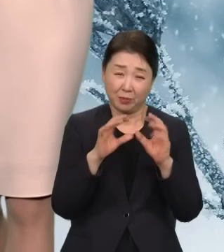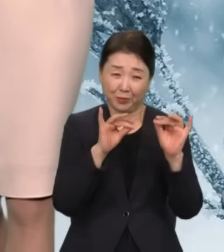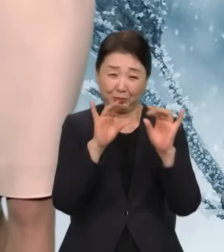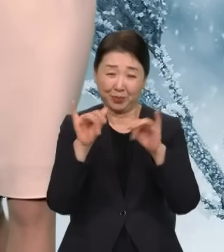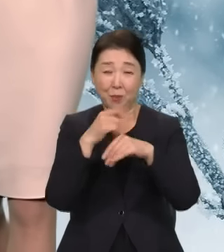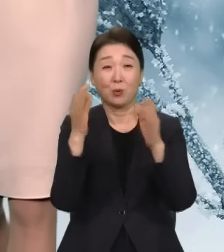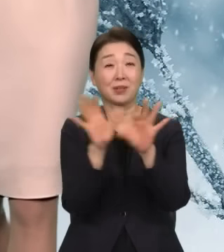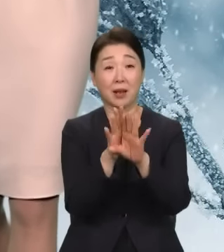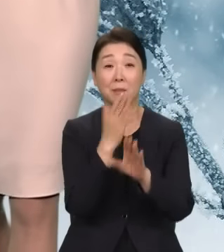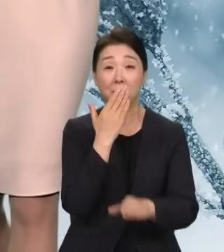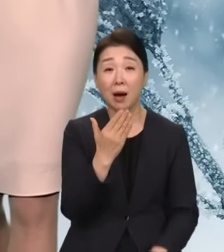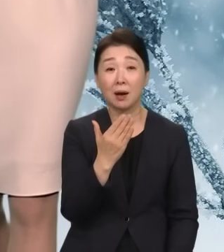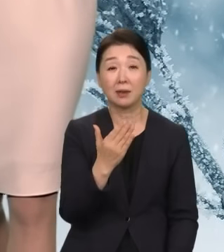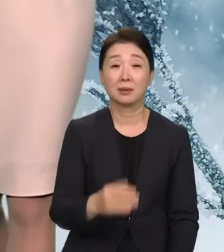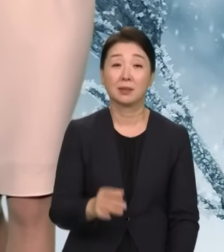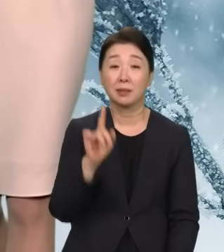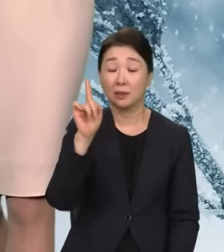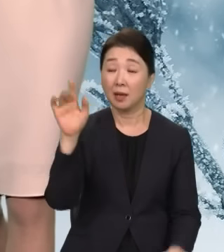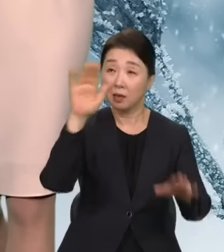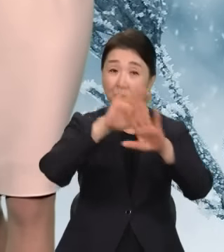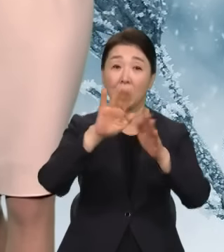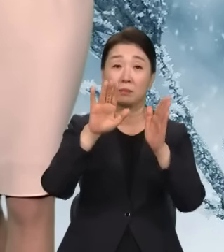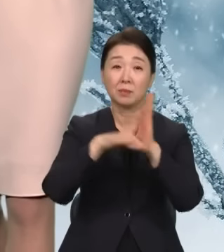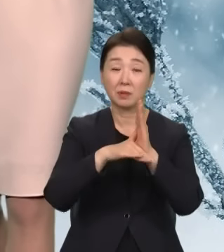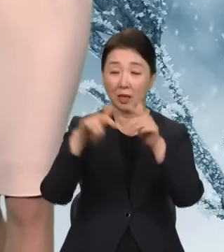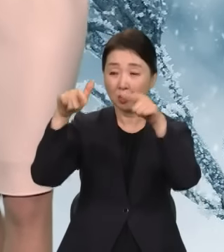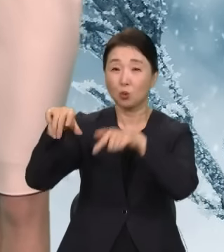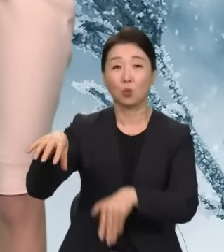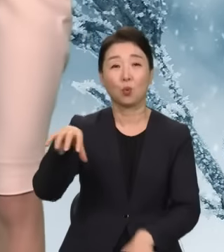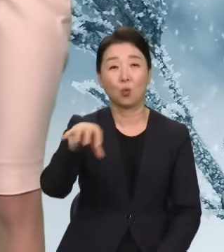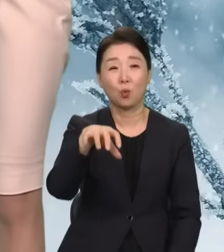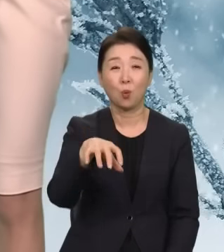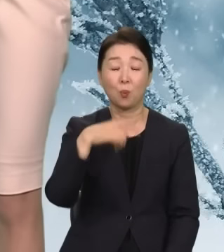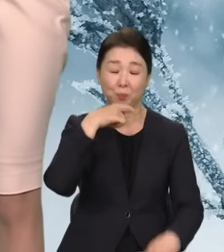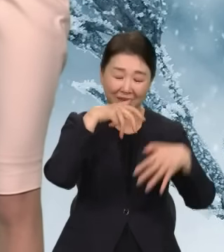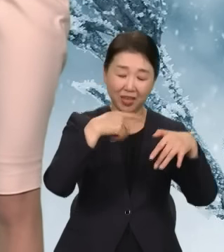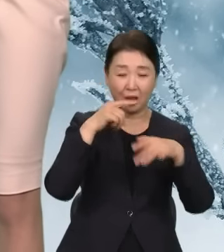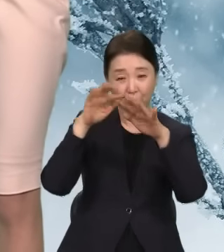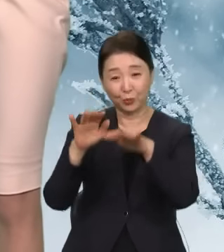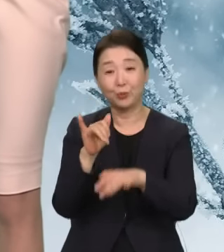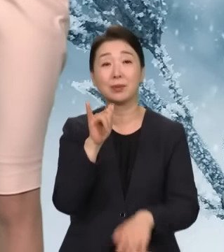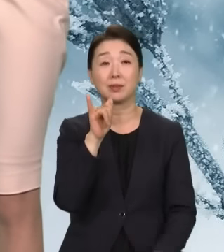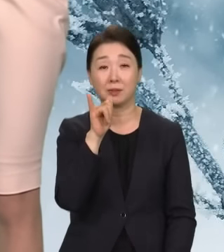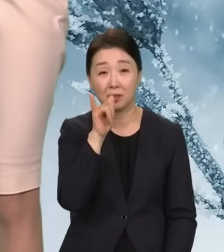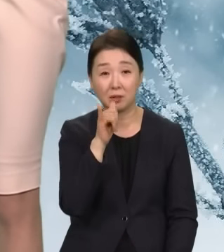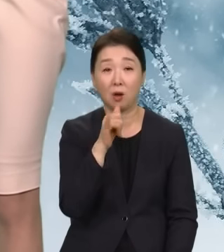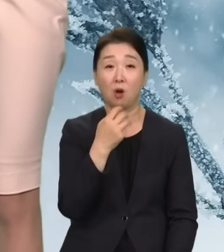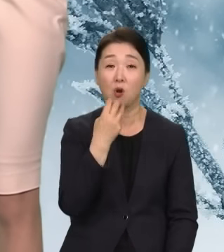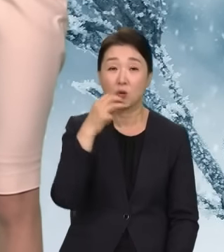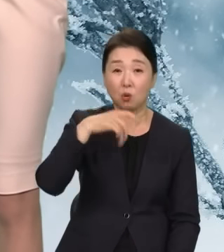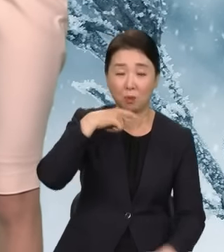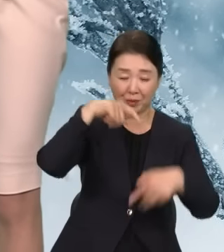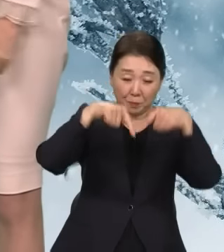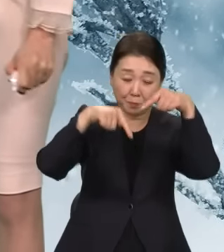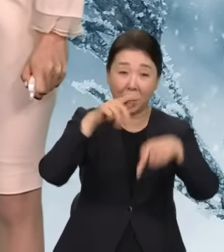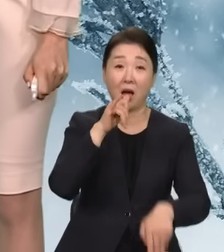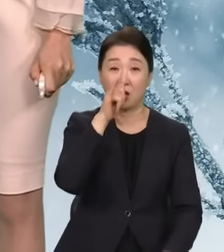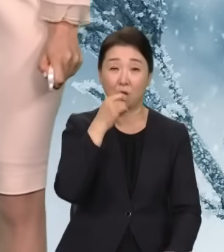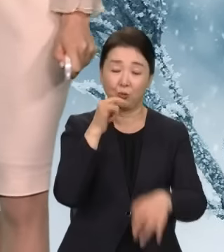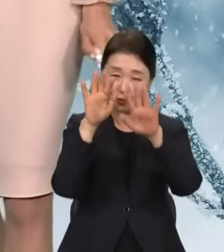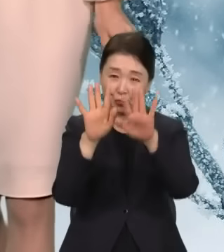모두 해소되겠는데요. 다만 내일 밤 사이에는 서쪽 곳곳에 약한 비나 눈이 내리겠고 서울에도 빗방울이 떨어지거나